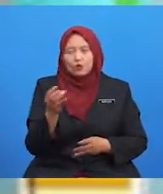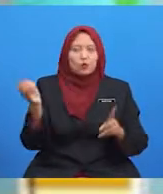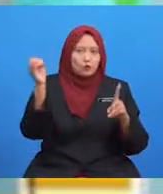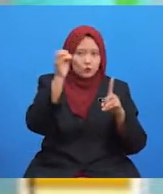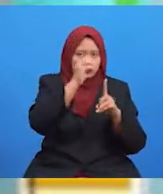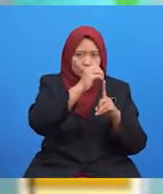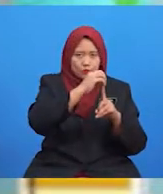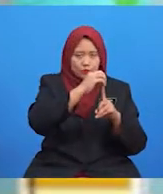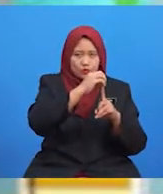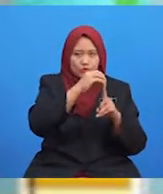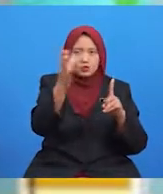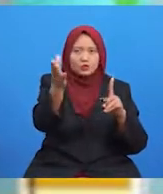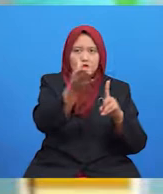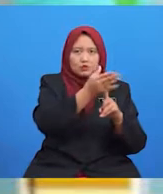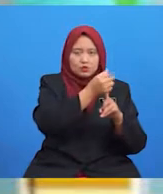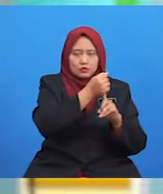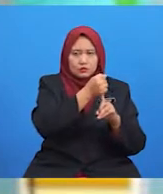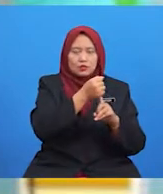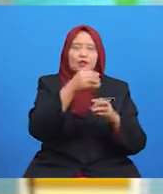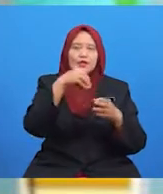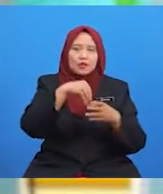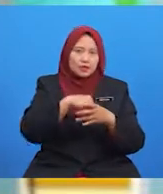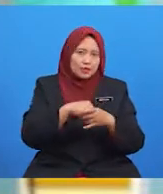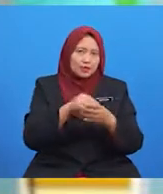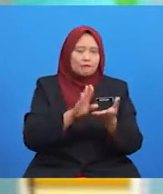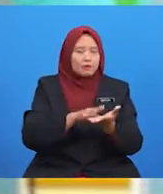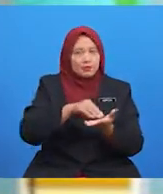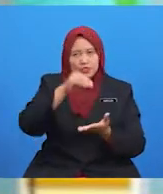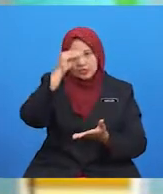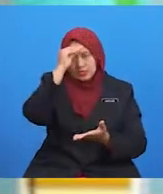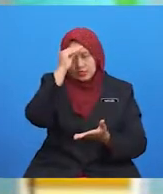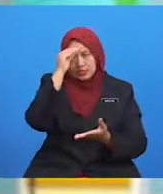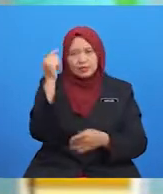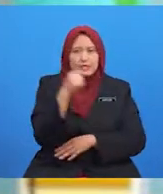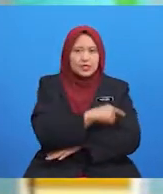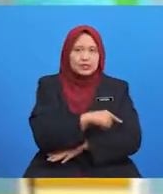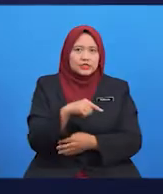yang akan kita capai dalam pembelajaran kali ini.